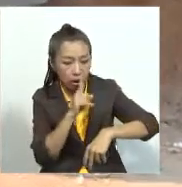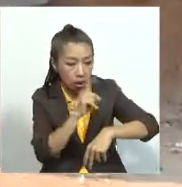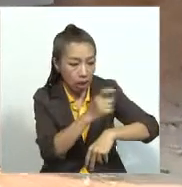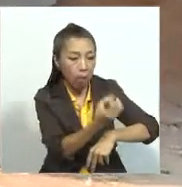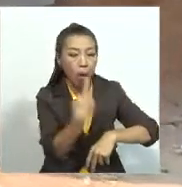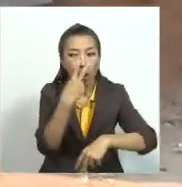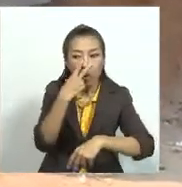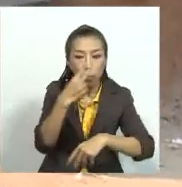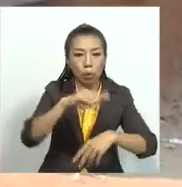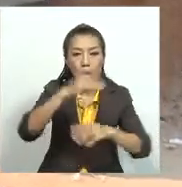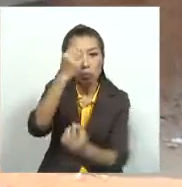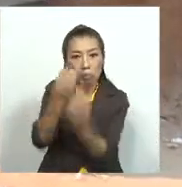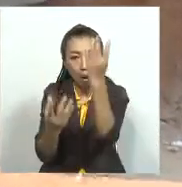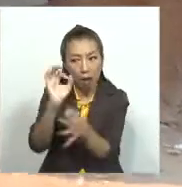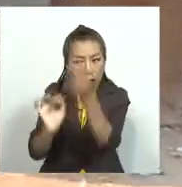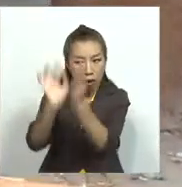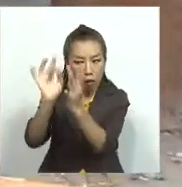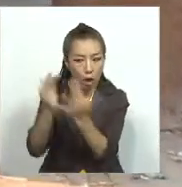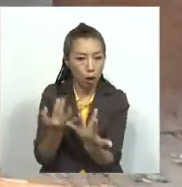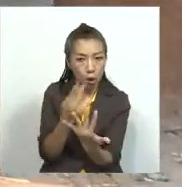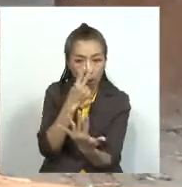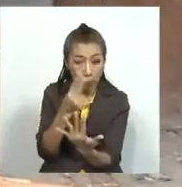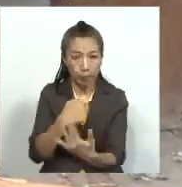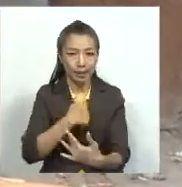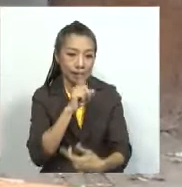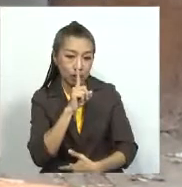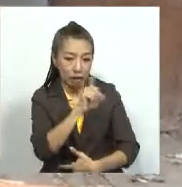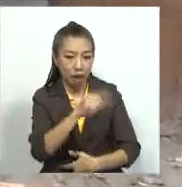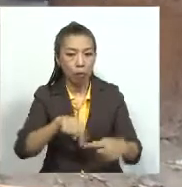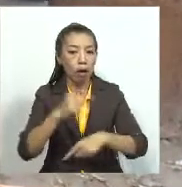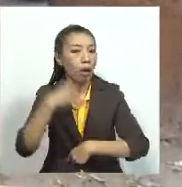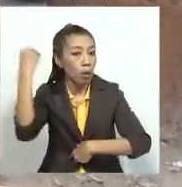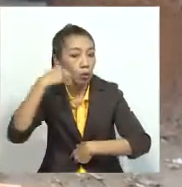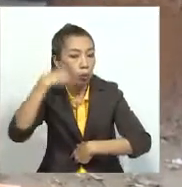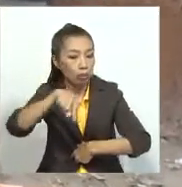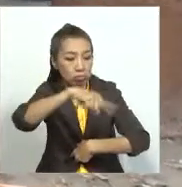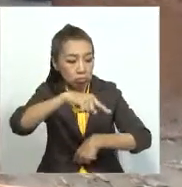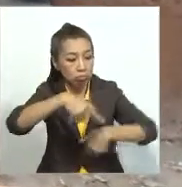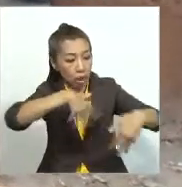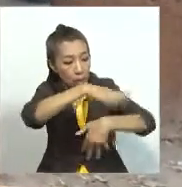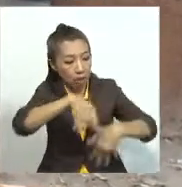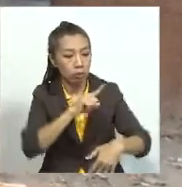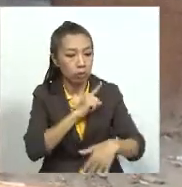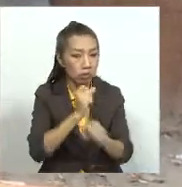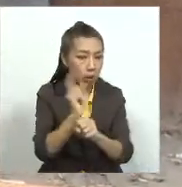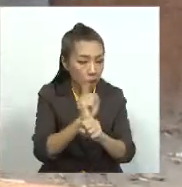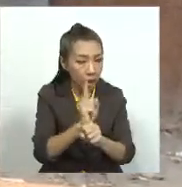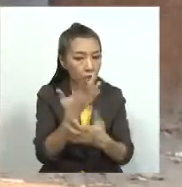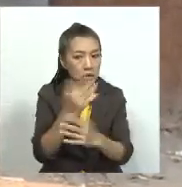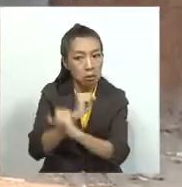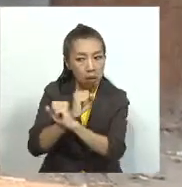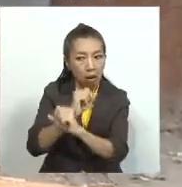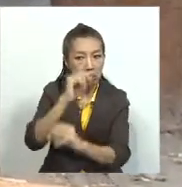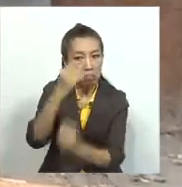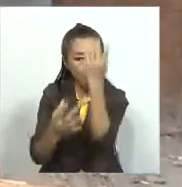าที่จะเกิดขึ้นในพื้นที่นะคะเดี๋ยวเราจะไปคุยกับชาวบ้านกันค่ะว่าในแต่ละวันค่ะชาวบ้านจะต้องปฏิบัติหน้าที่อะไรบ้างเพื่อที่จะป้องกัน